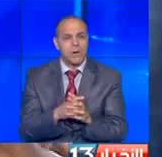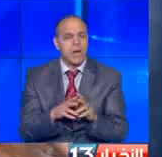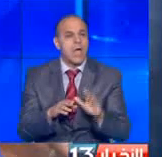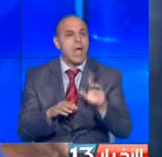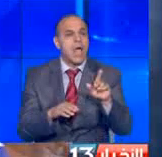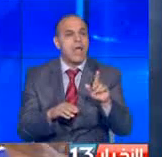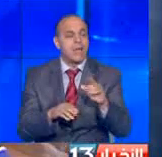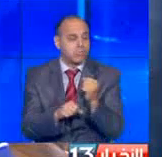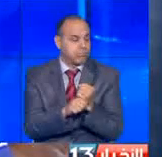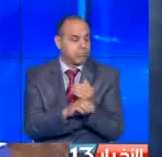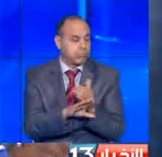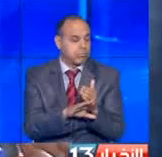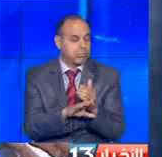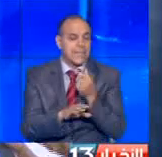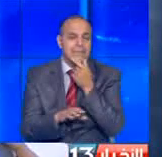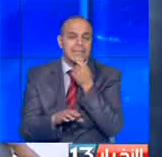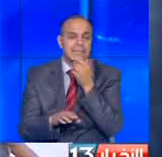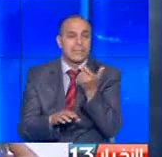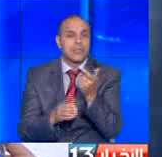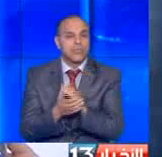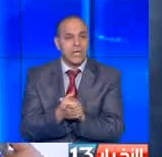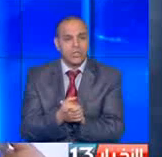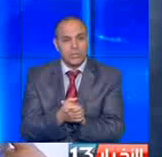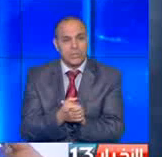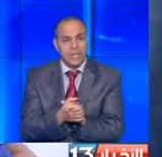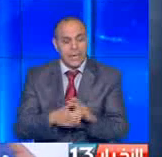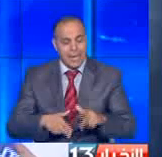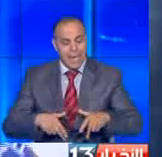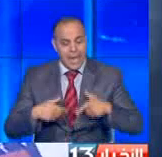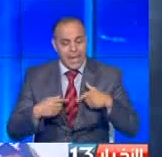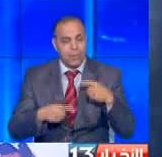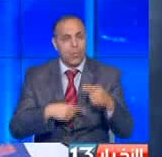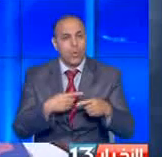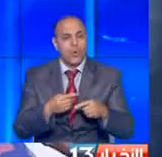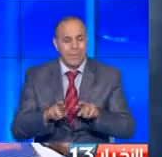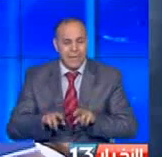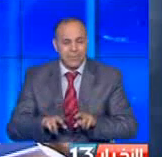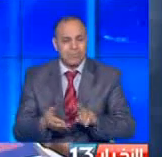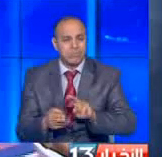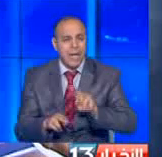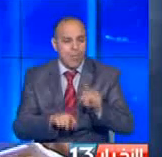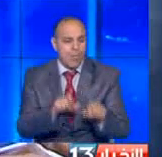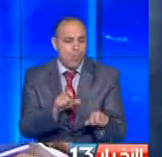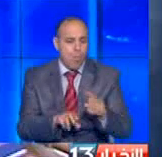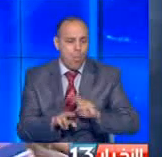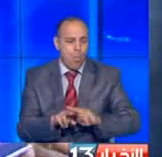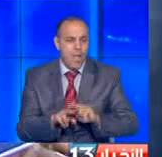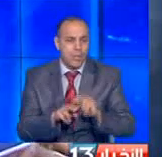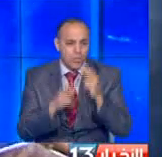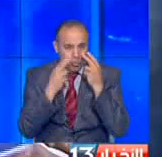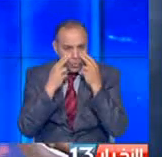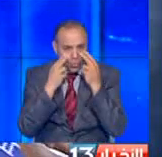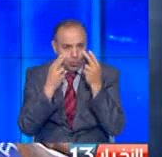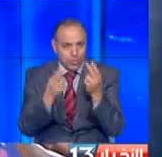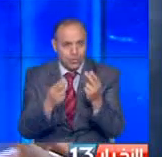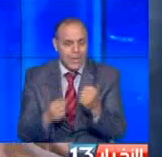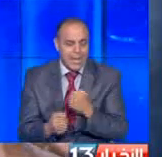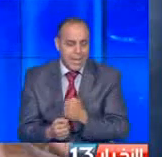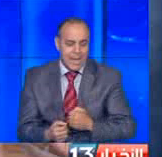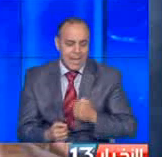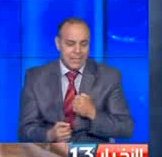انجازها لتسهيل ال الحياه اليوميه الطرقيه على المواطن يعني تشوفوا مع الاسف